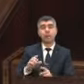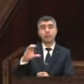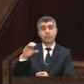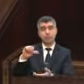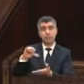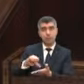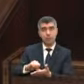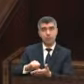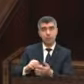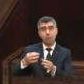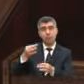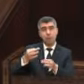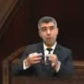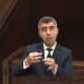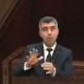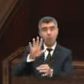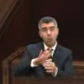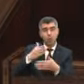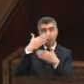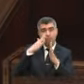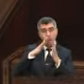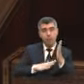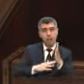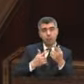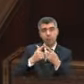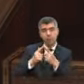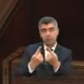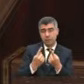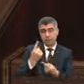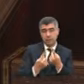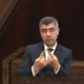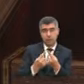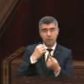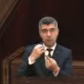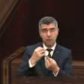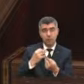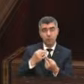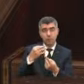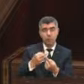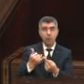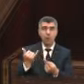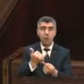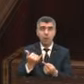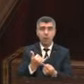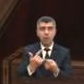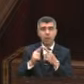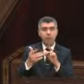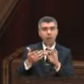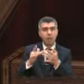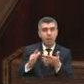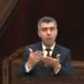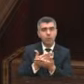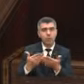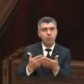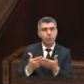المحاكم في المغرب لا فتين غير كاينه محكمة ما كايناش في جهة الرباط سالا. ولا في الدريوش الى وفيها الرقمنه وفيها